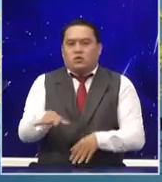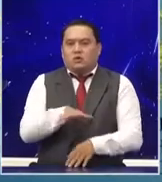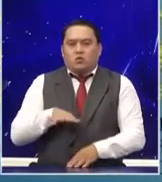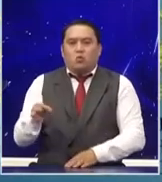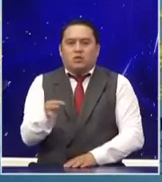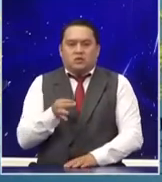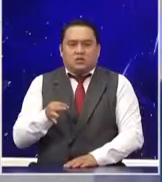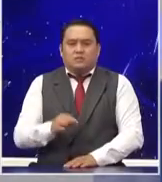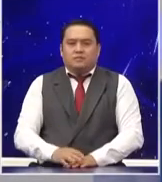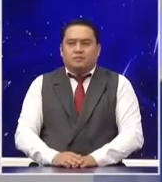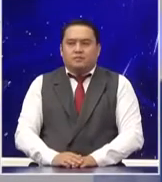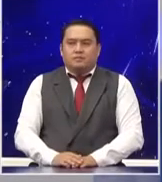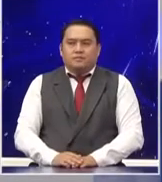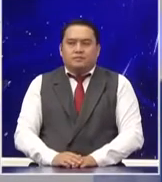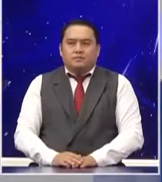территории области.